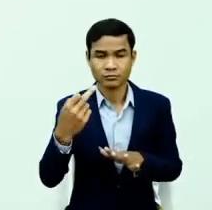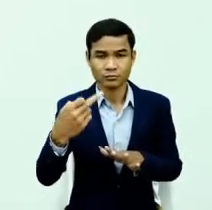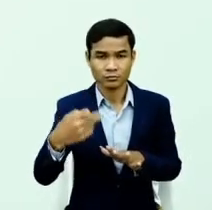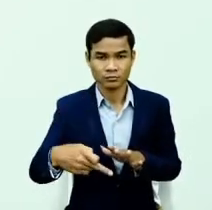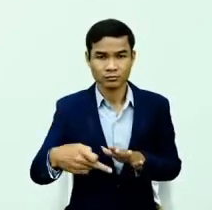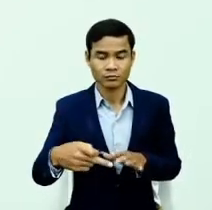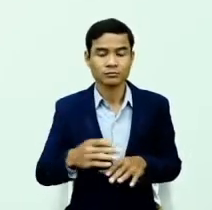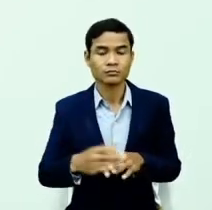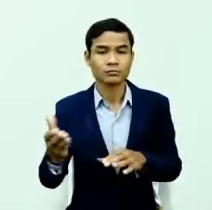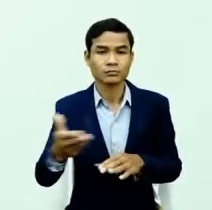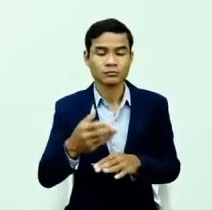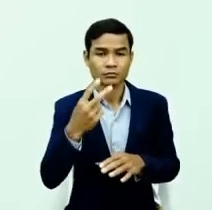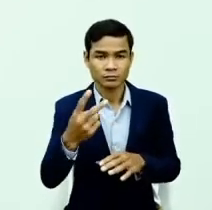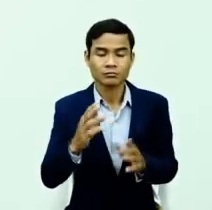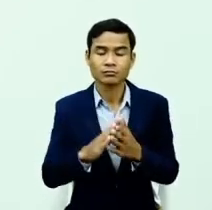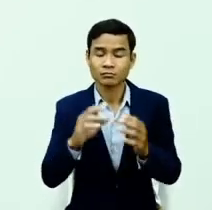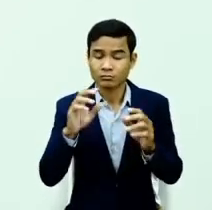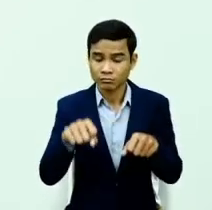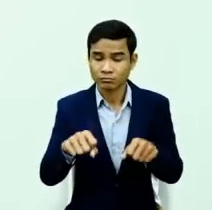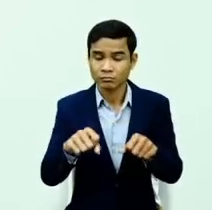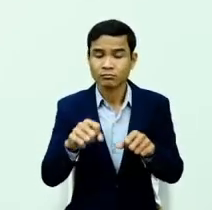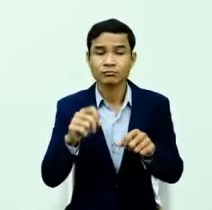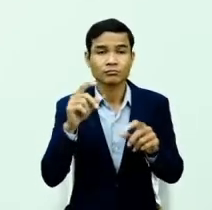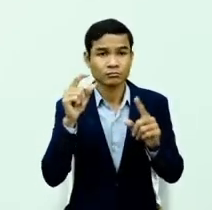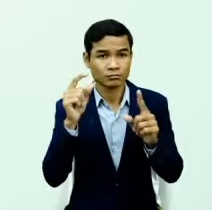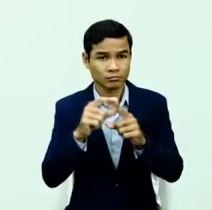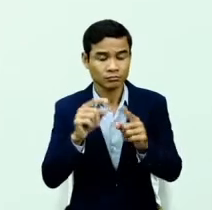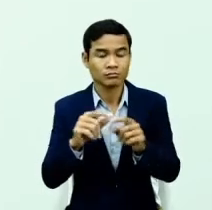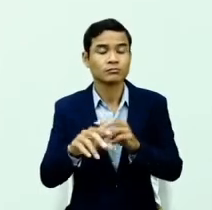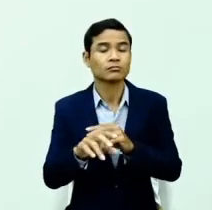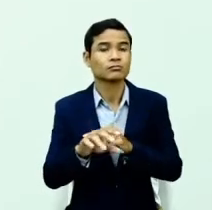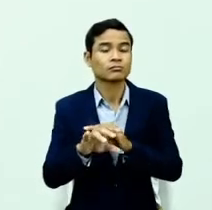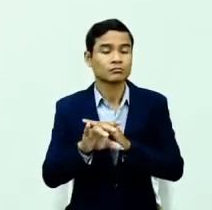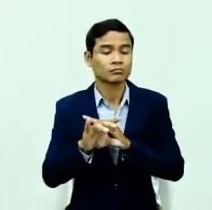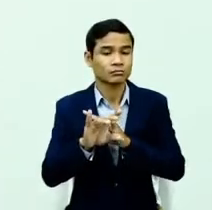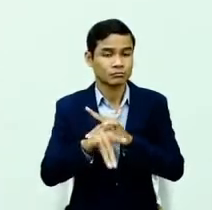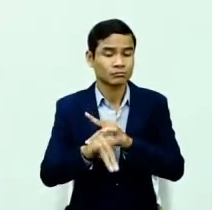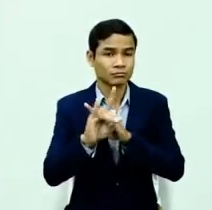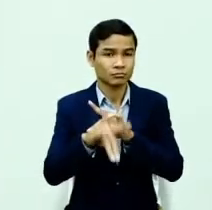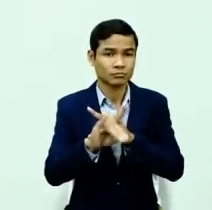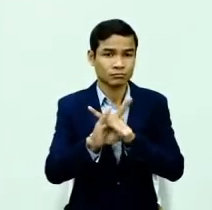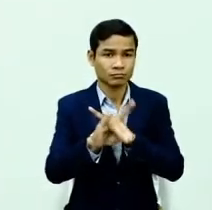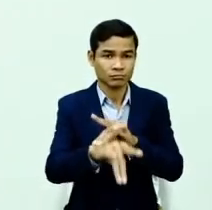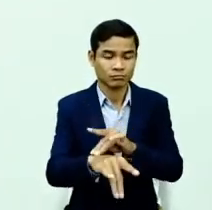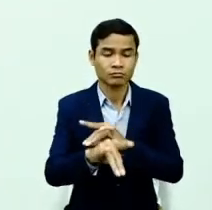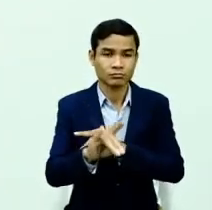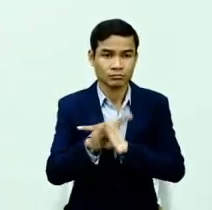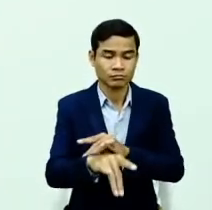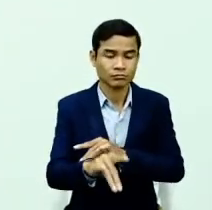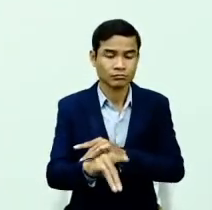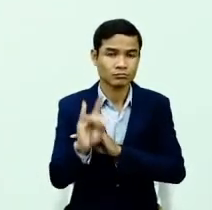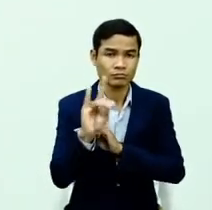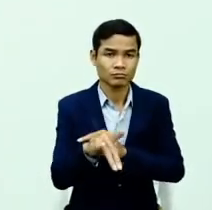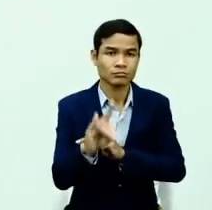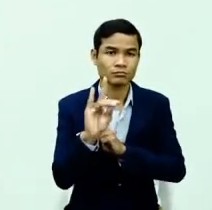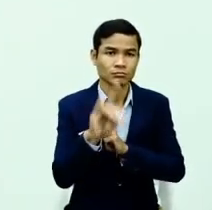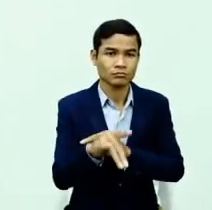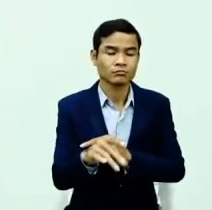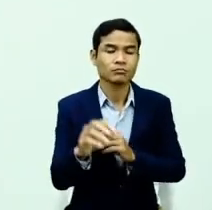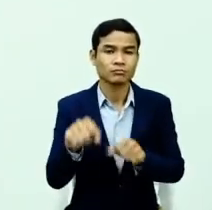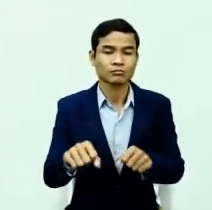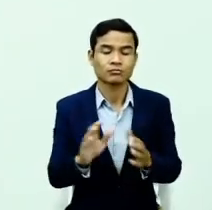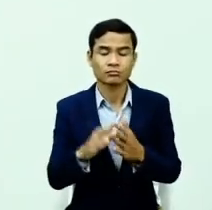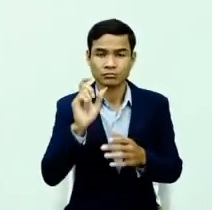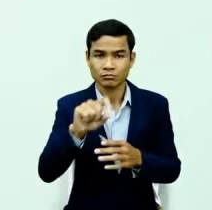chẳng còn bán khơi chiều mùi nắng tiết ốt này lửa đá khiến hơi chả bằng to mà tiết cứ nâng nẹ cứ nâng nồng cốn sợ xế